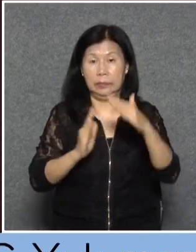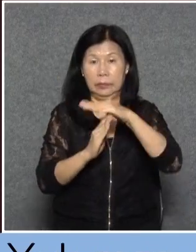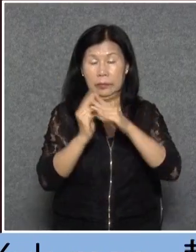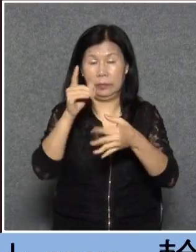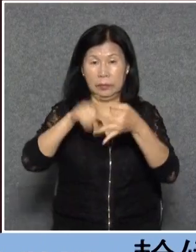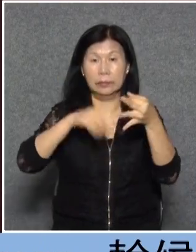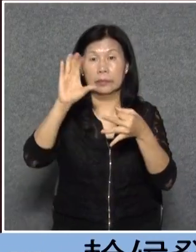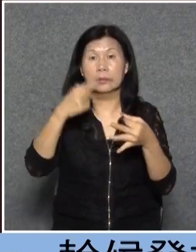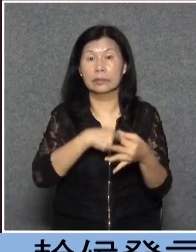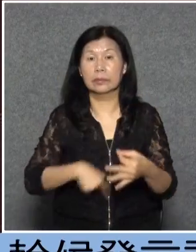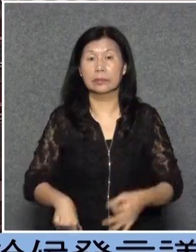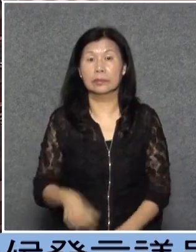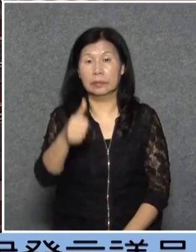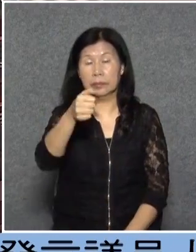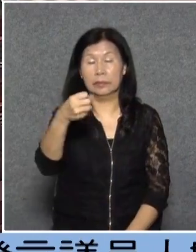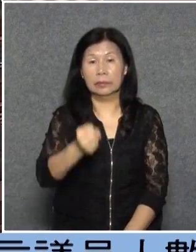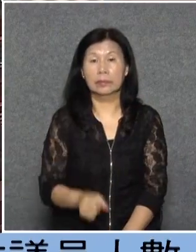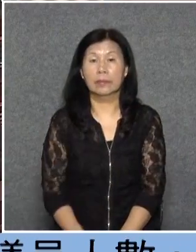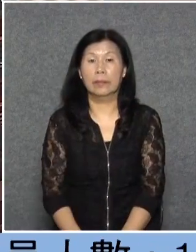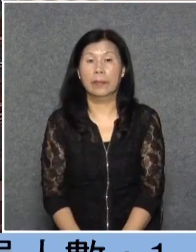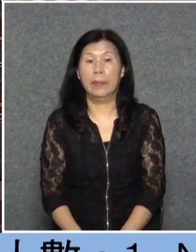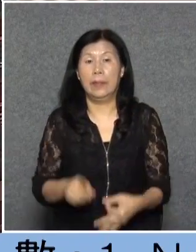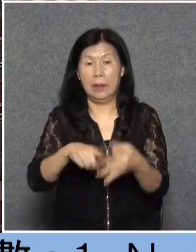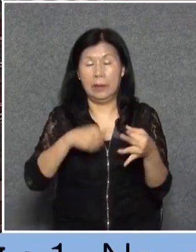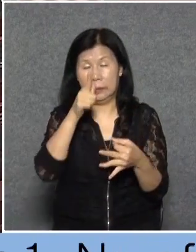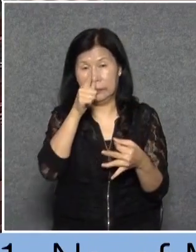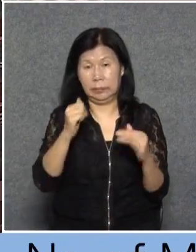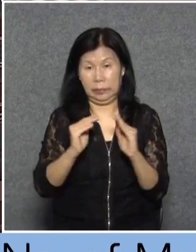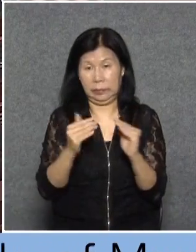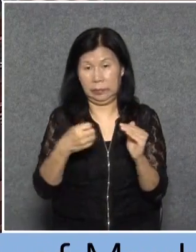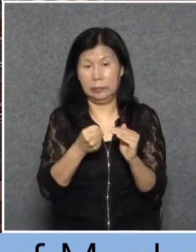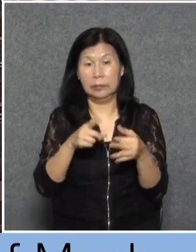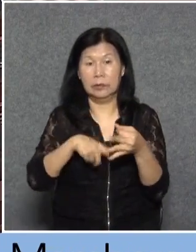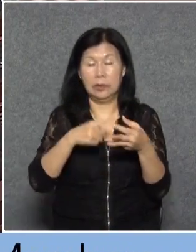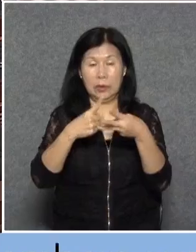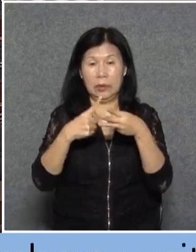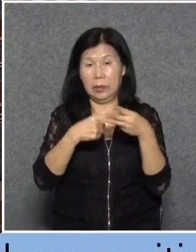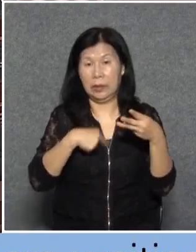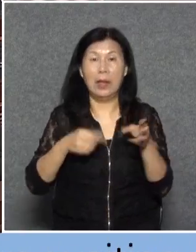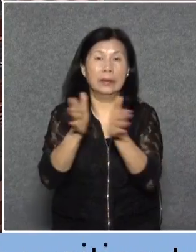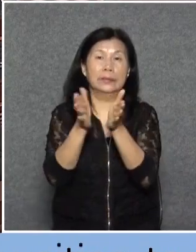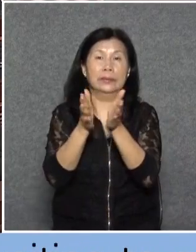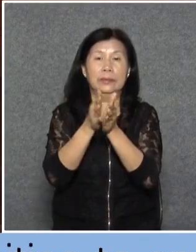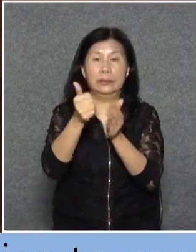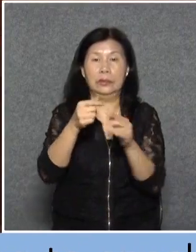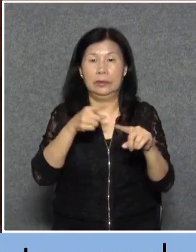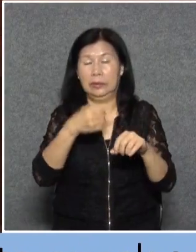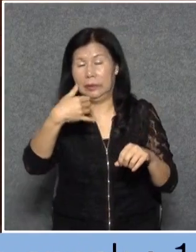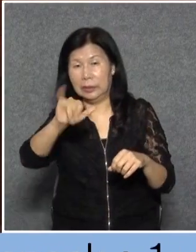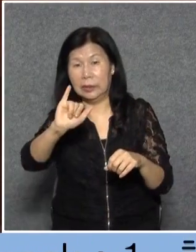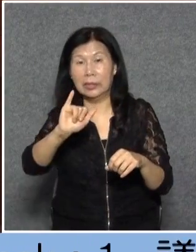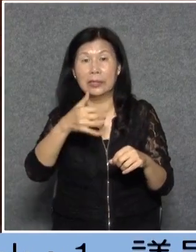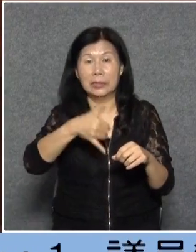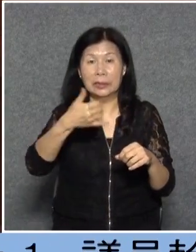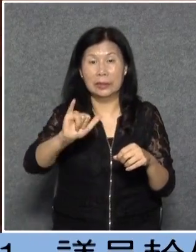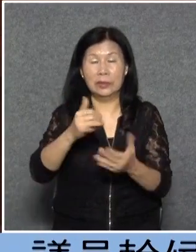黄毓民议员， 多谢主席。嗱，苏锦龙局长咧喺呢个王国兴唱赞歌嘅时候咧就离开呢个即